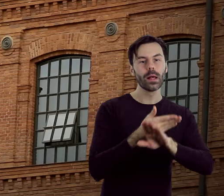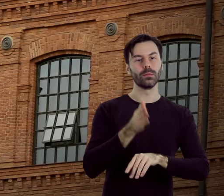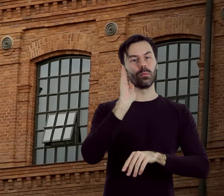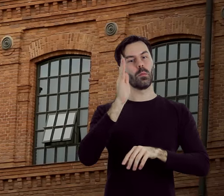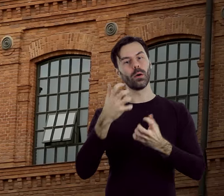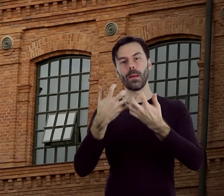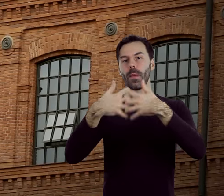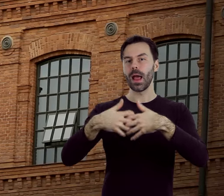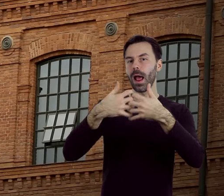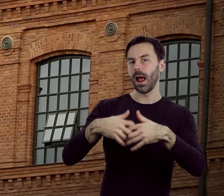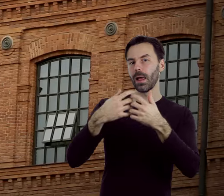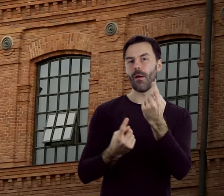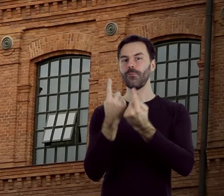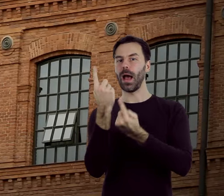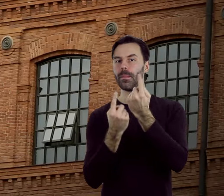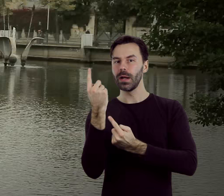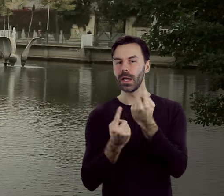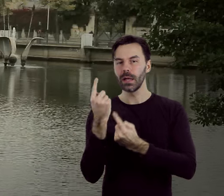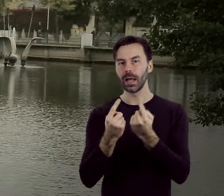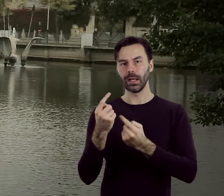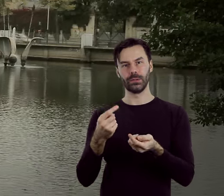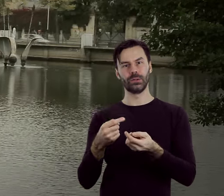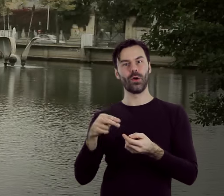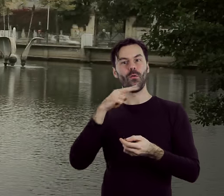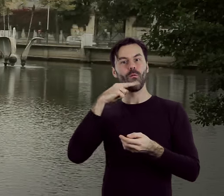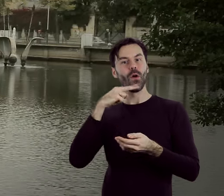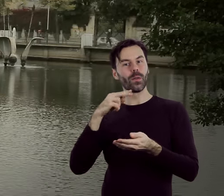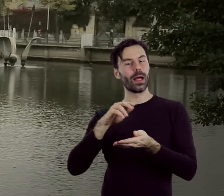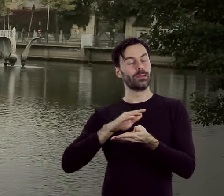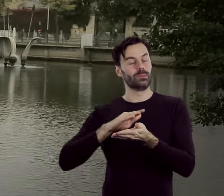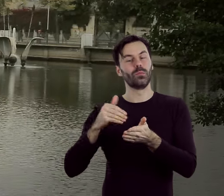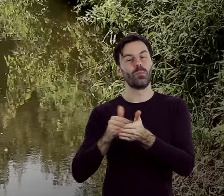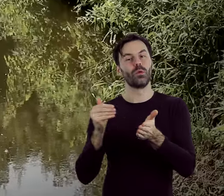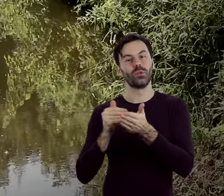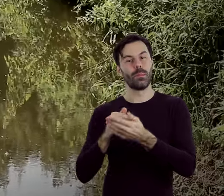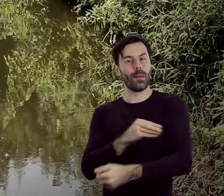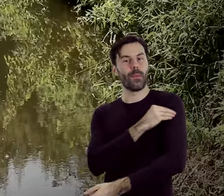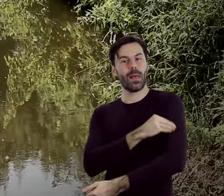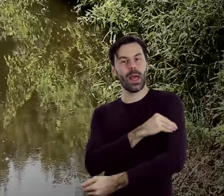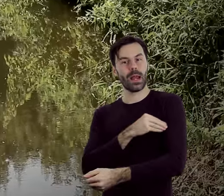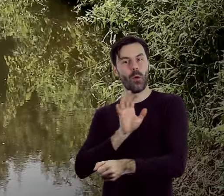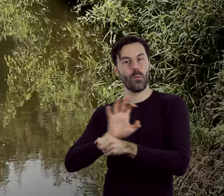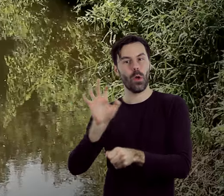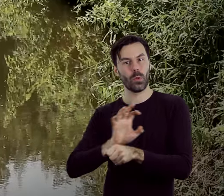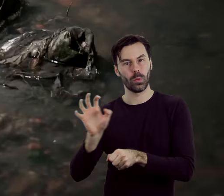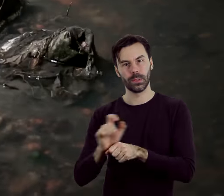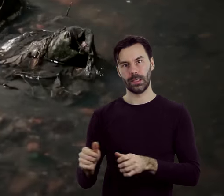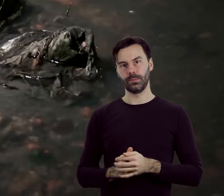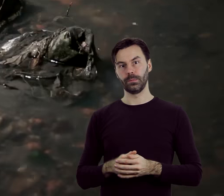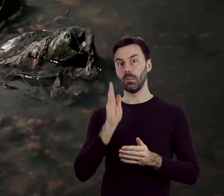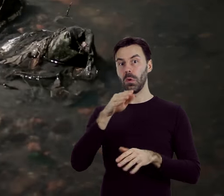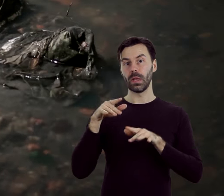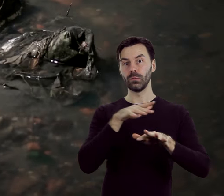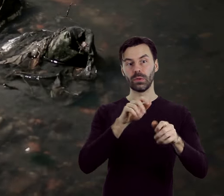młyny, potem zasilały mechanizmy fabryk i dostarczały czystą wodę potrzebną do produkcji tkanin.